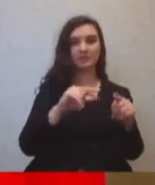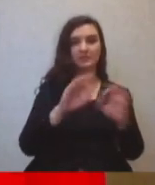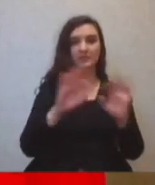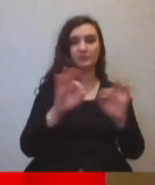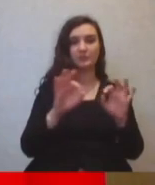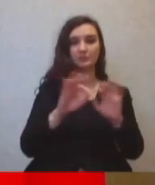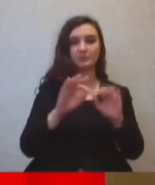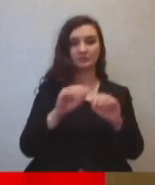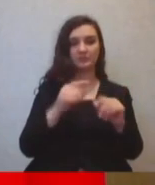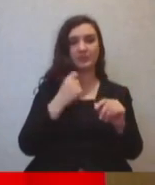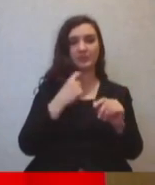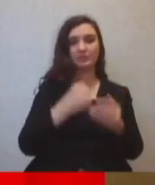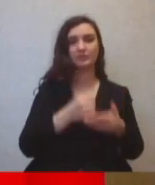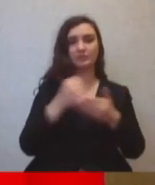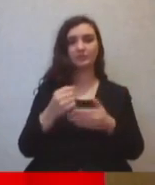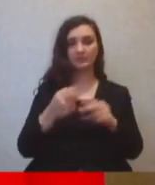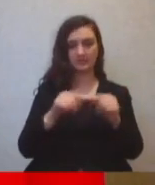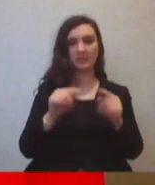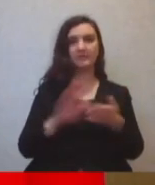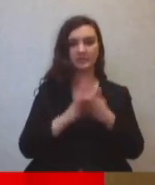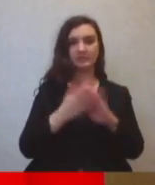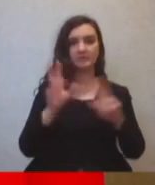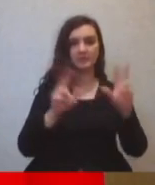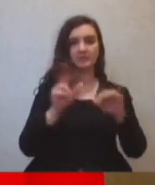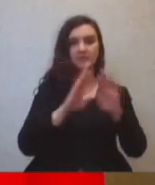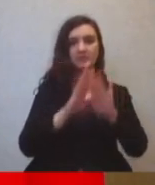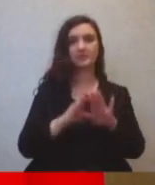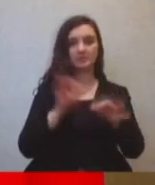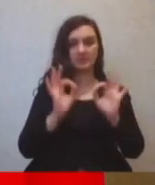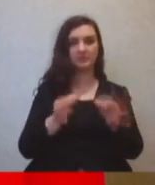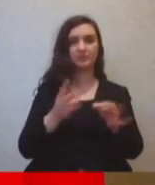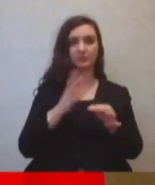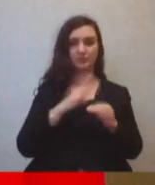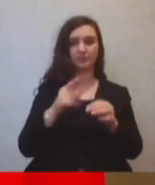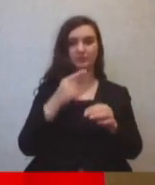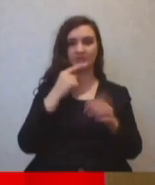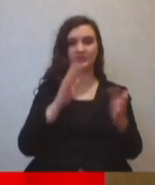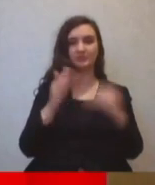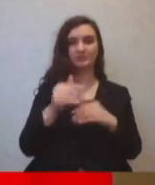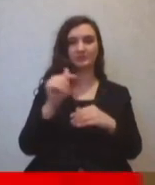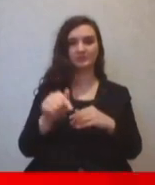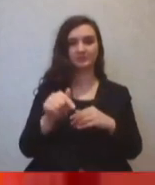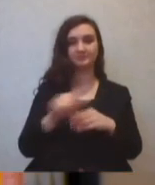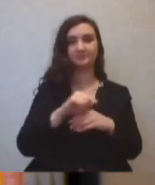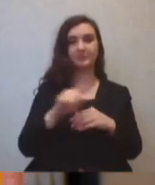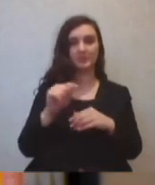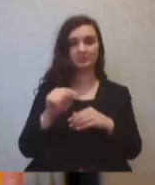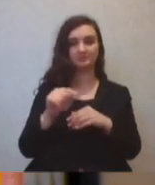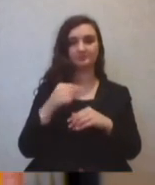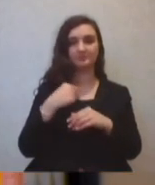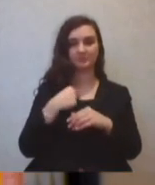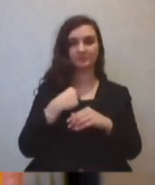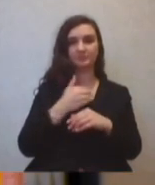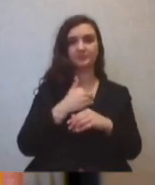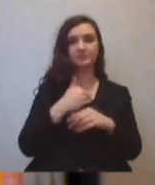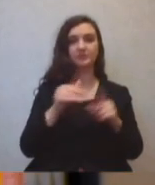პროცესში. ალკოჰოლი ამ ვითარების გათვალისწინებით ნამდვილად უნდა იყოს წითელ ზონაში. მაგრამ მე